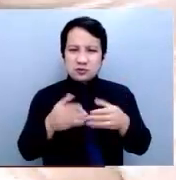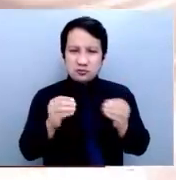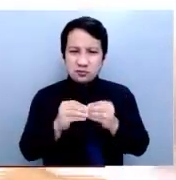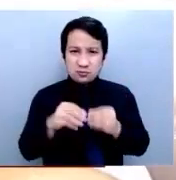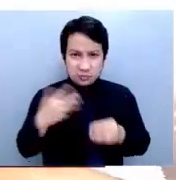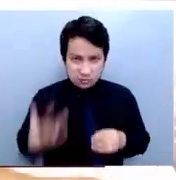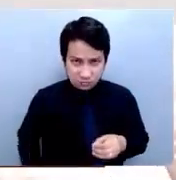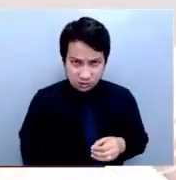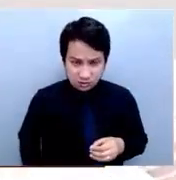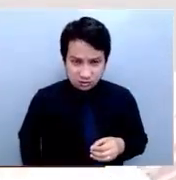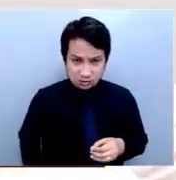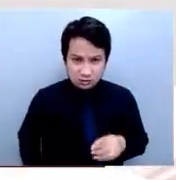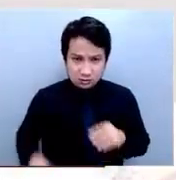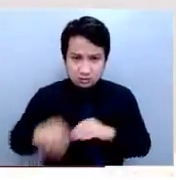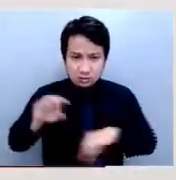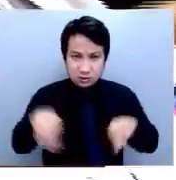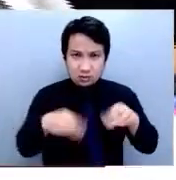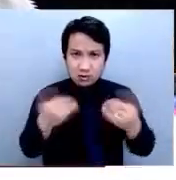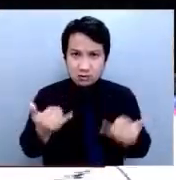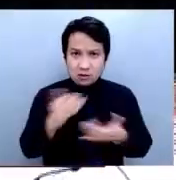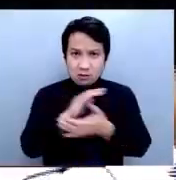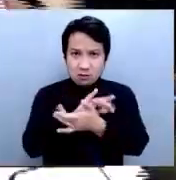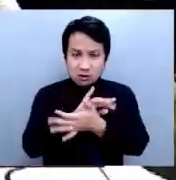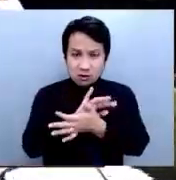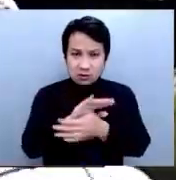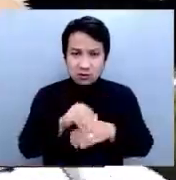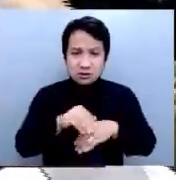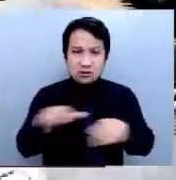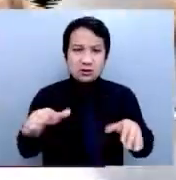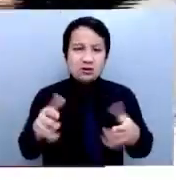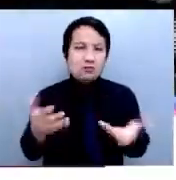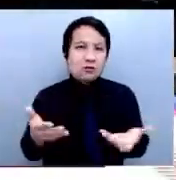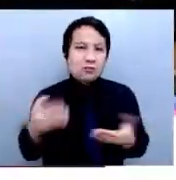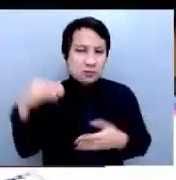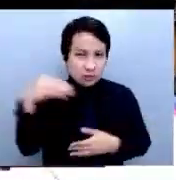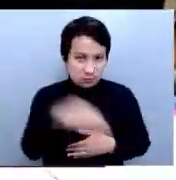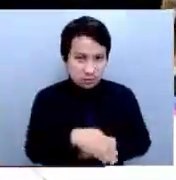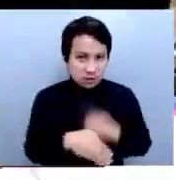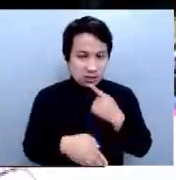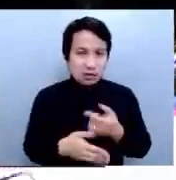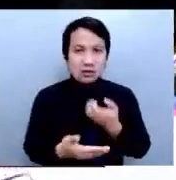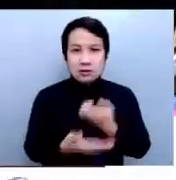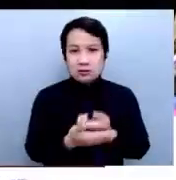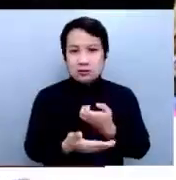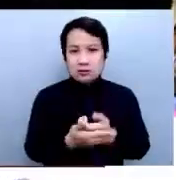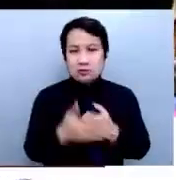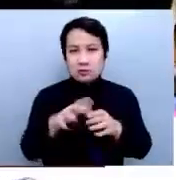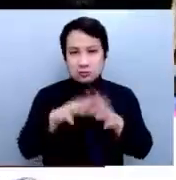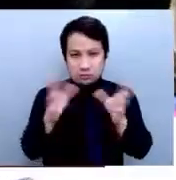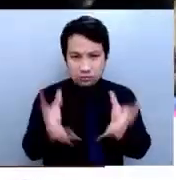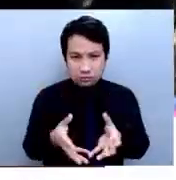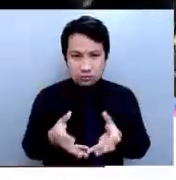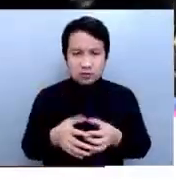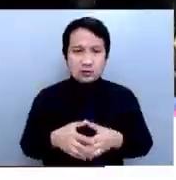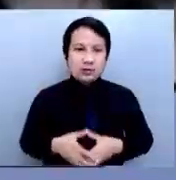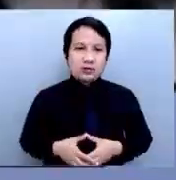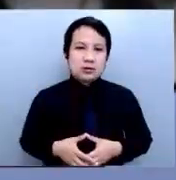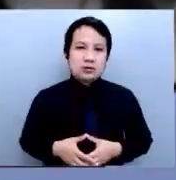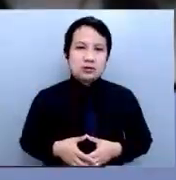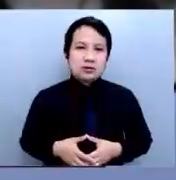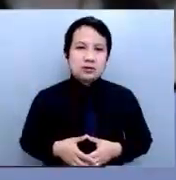kung kailan nasa gitna tayo ng pandemya at bagsak pa ang ekonomiya sa buong mundo. While debt is